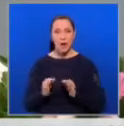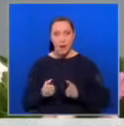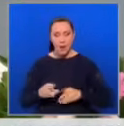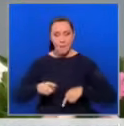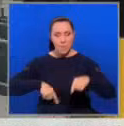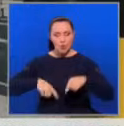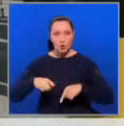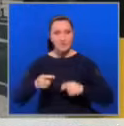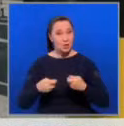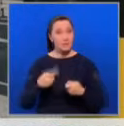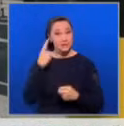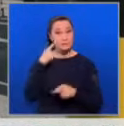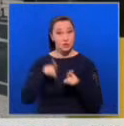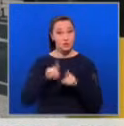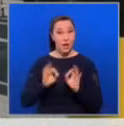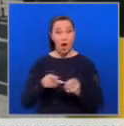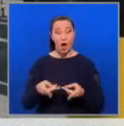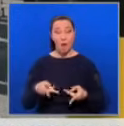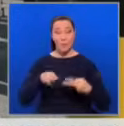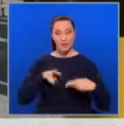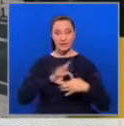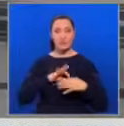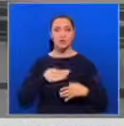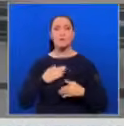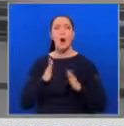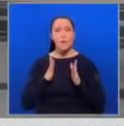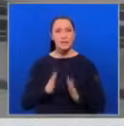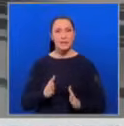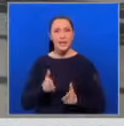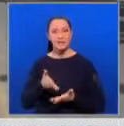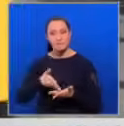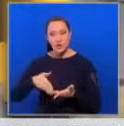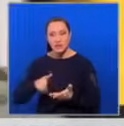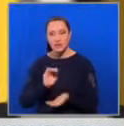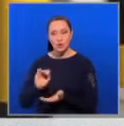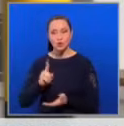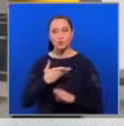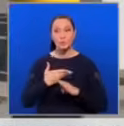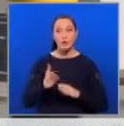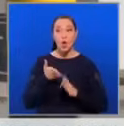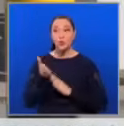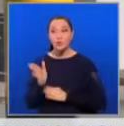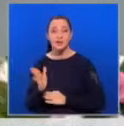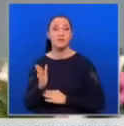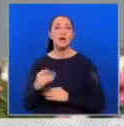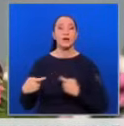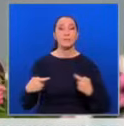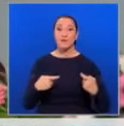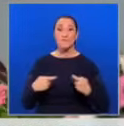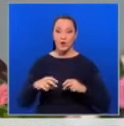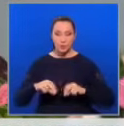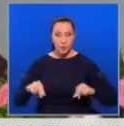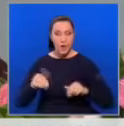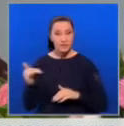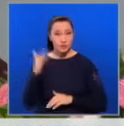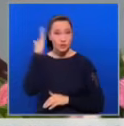търговия знаем също така от обратна връзка че има определени компоненти и стоки които продължават и отиват на бойното поле и идват от